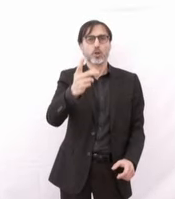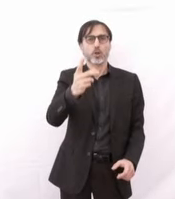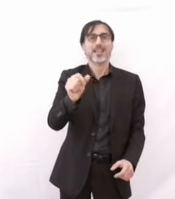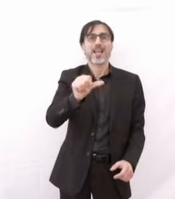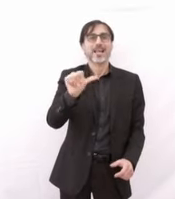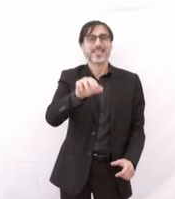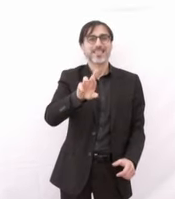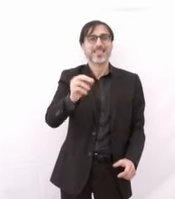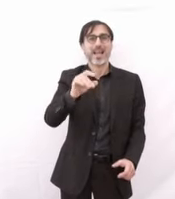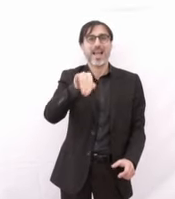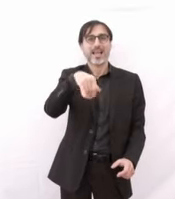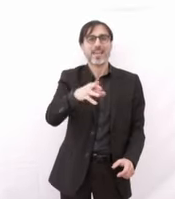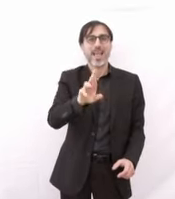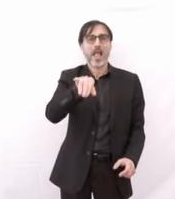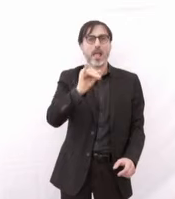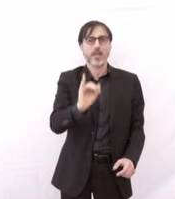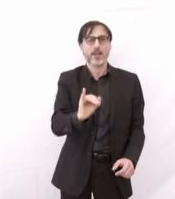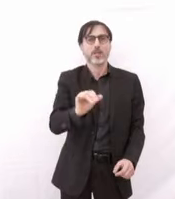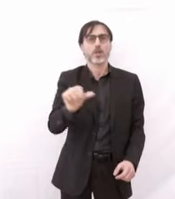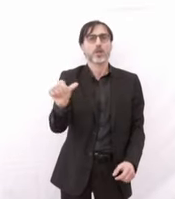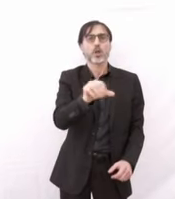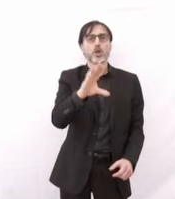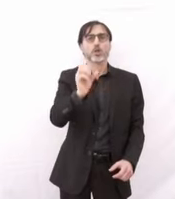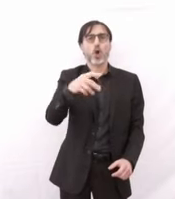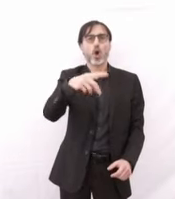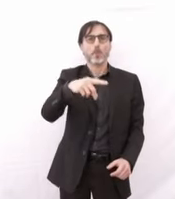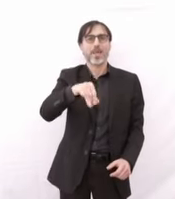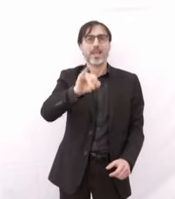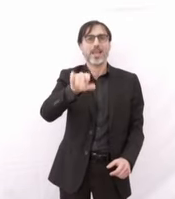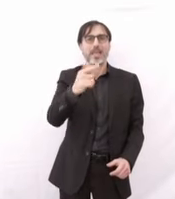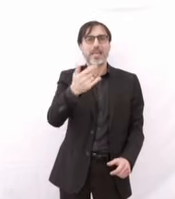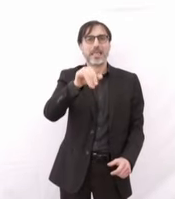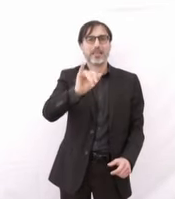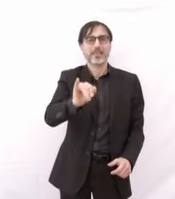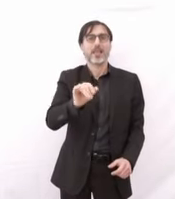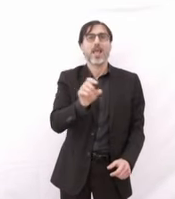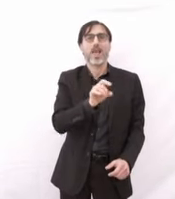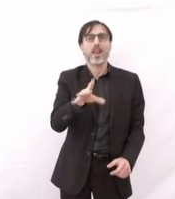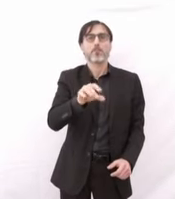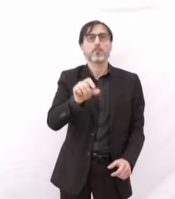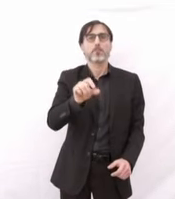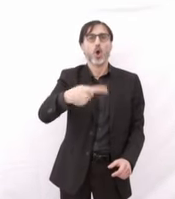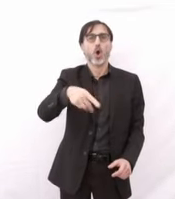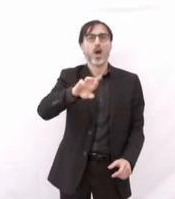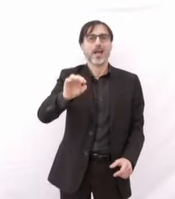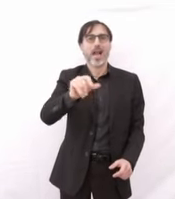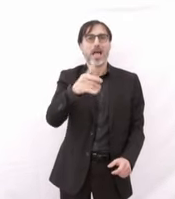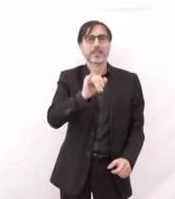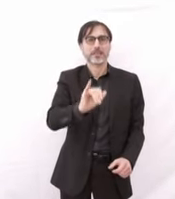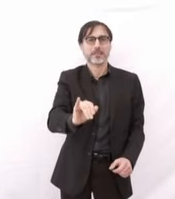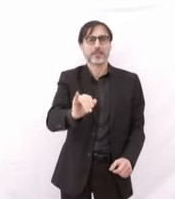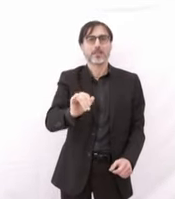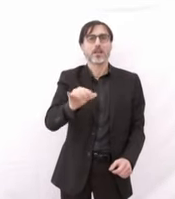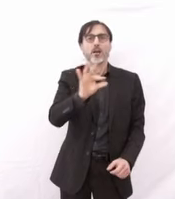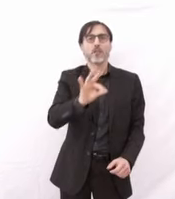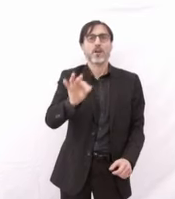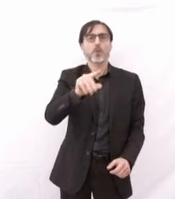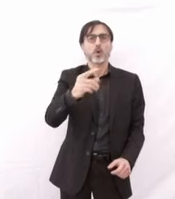Stranieri, Antonio Scoppelliti, Libero Grassi, Fabio De